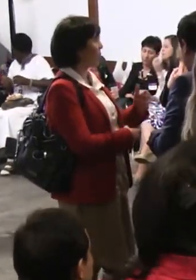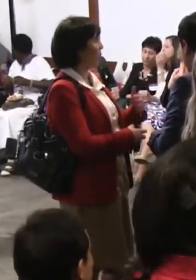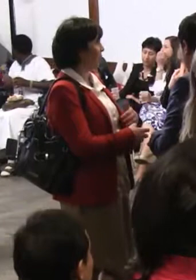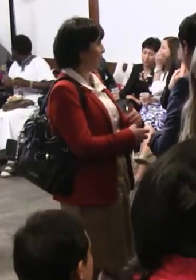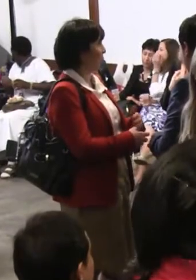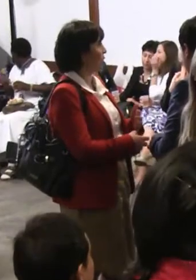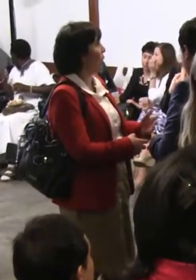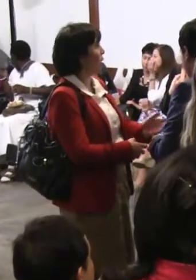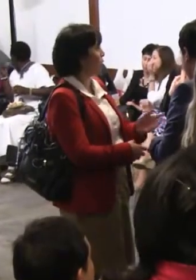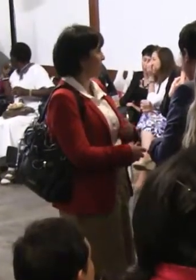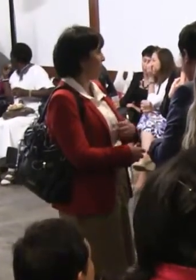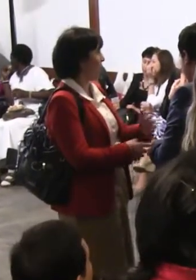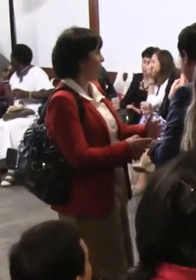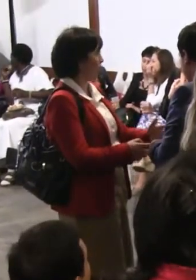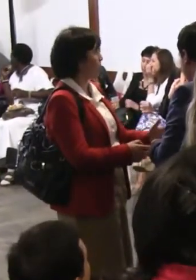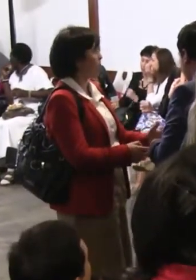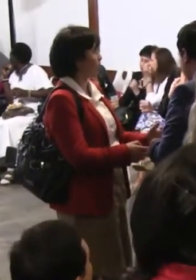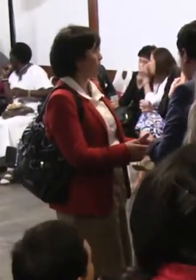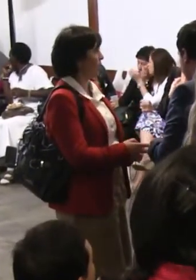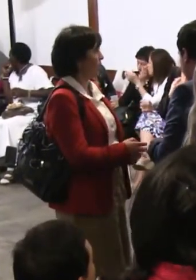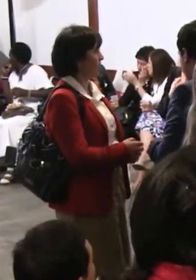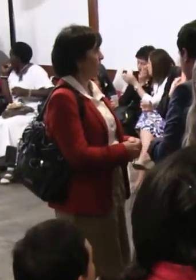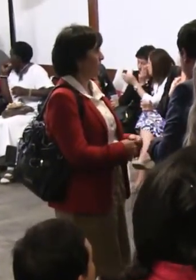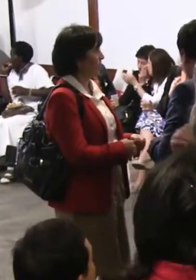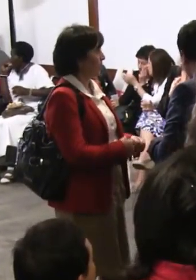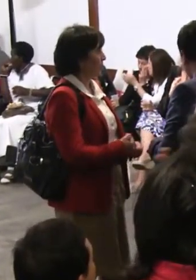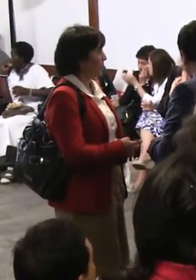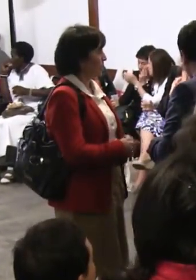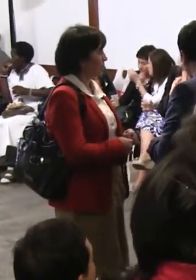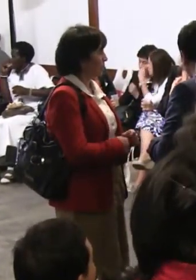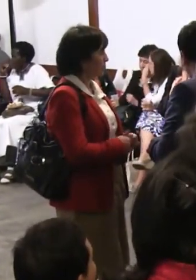ayé lè o ọ̀rẹ́ mi ra ayé lè o.